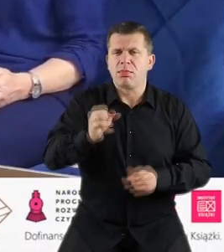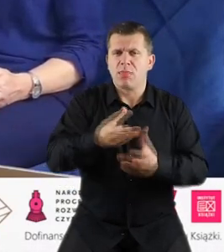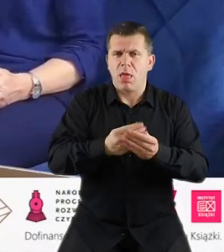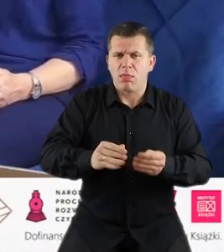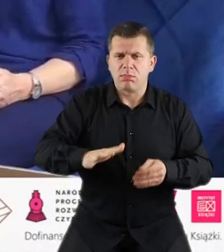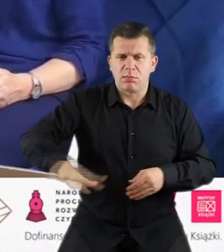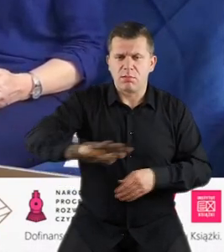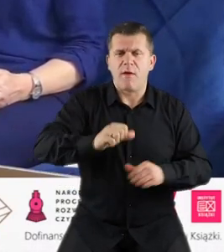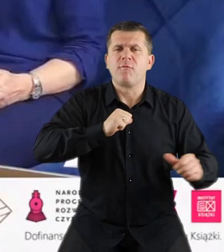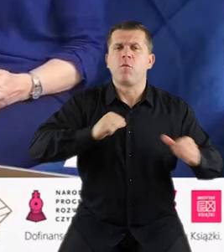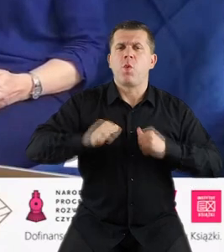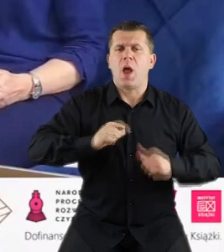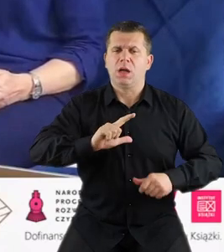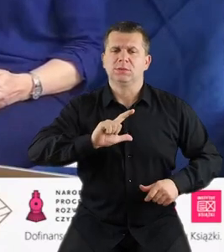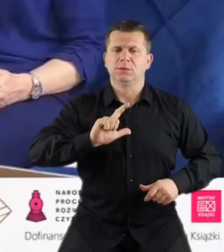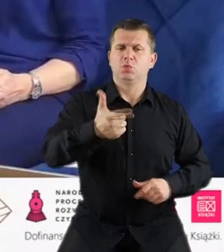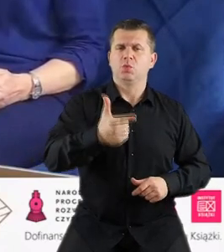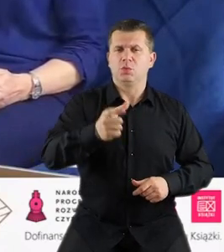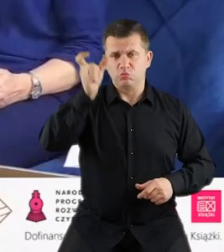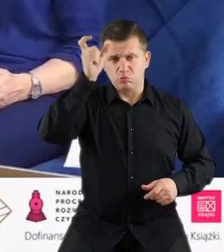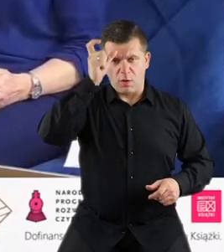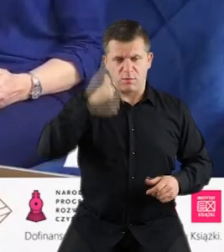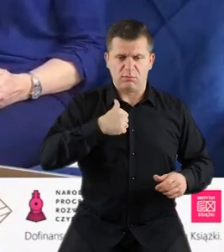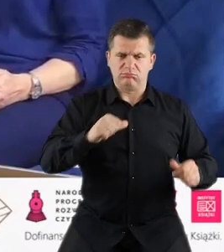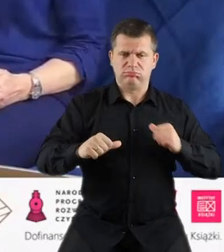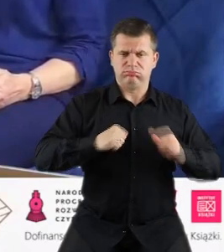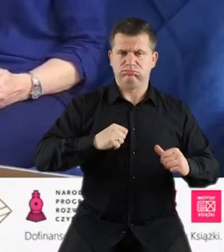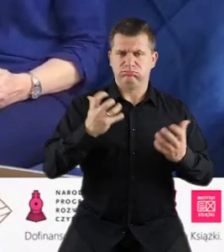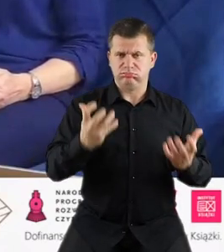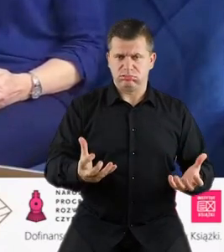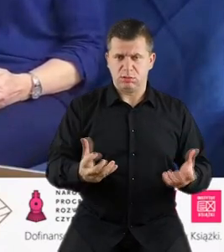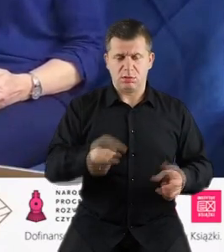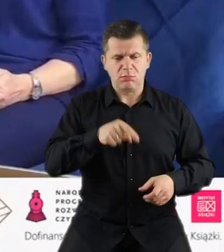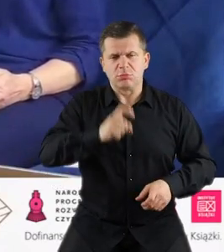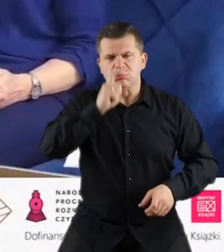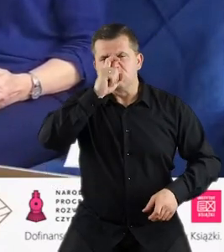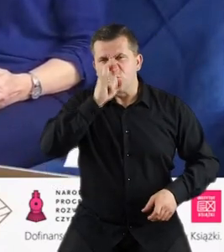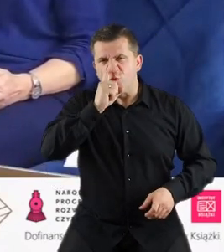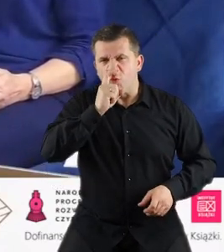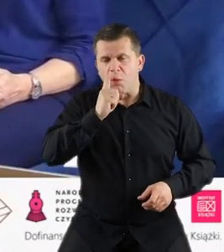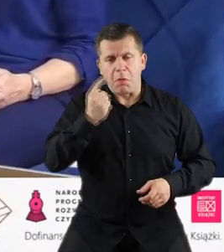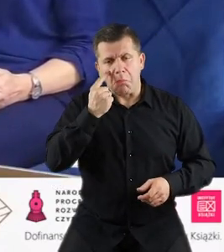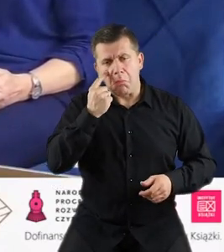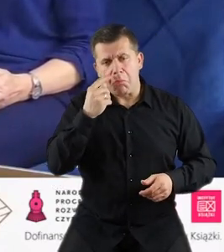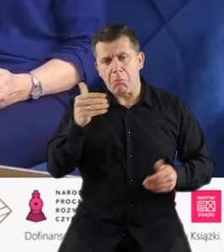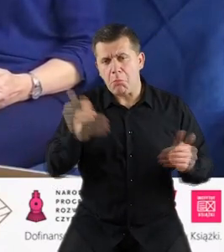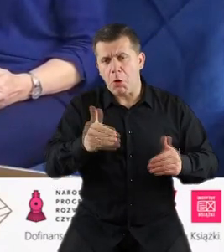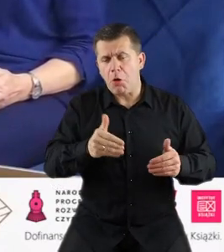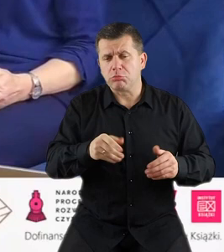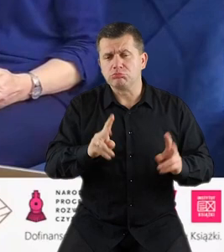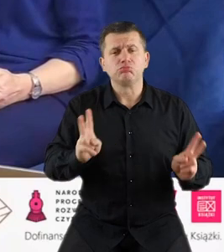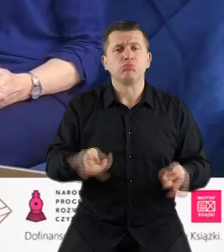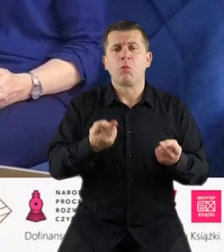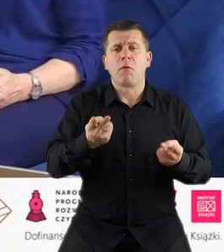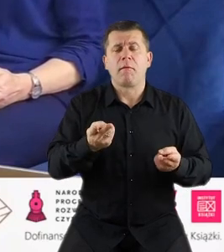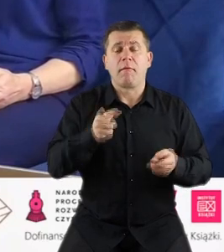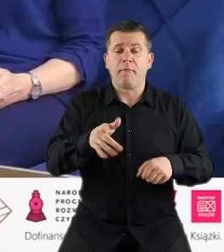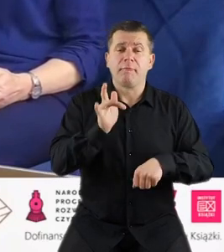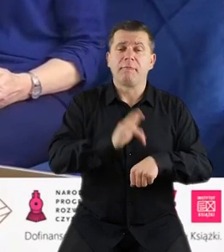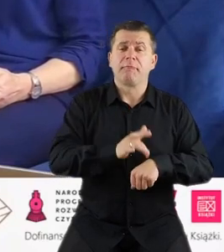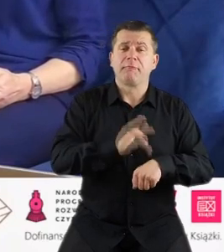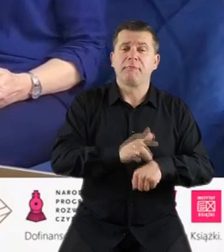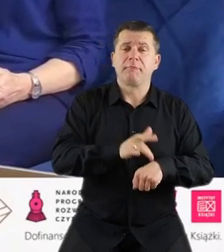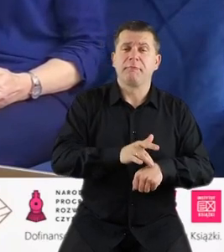prostu władzy nad drugim człowiekiem. Czy też to zło też być może wynika